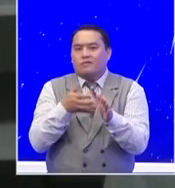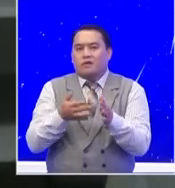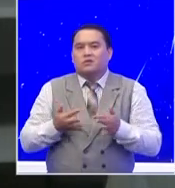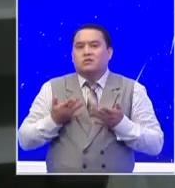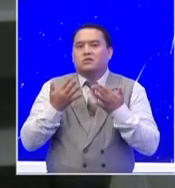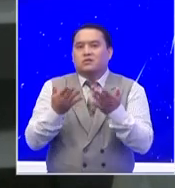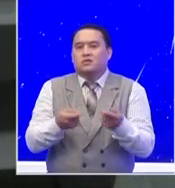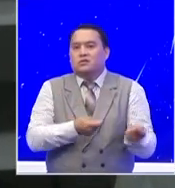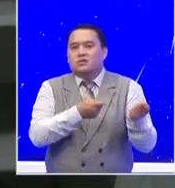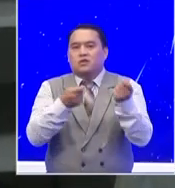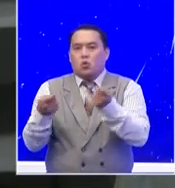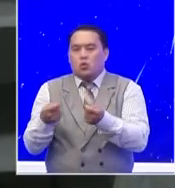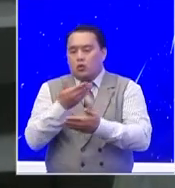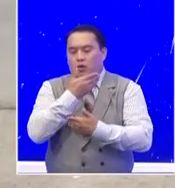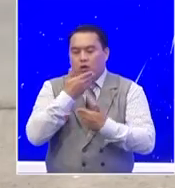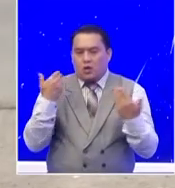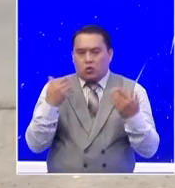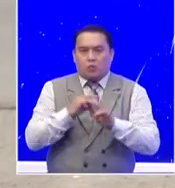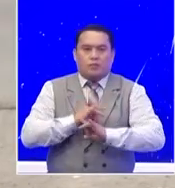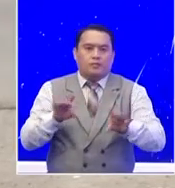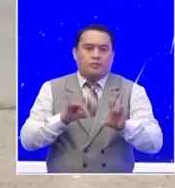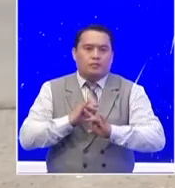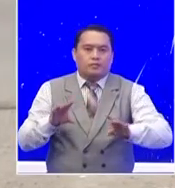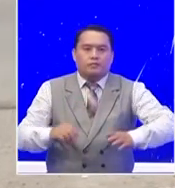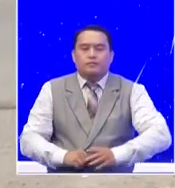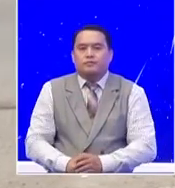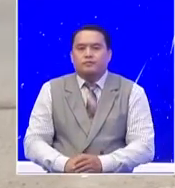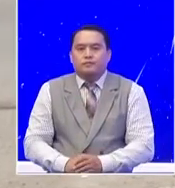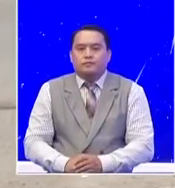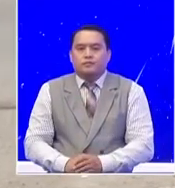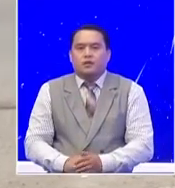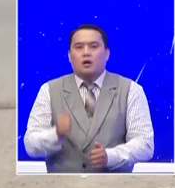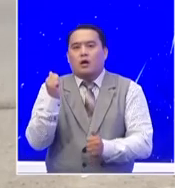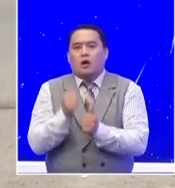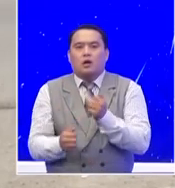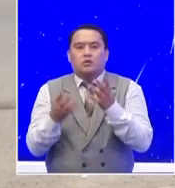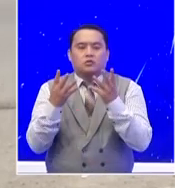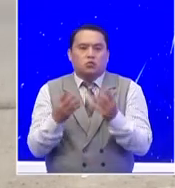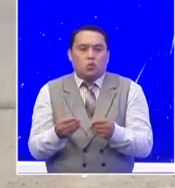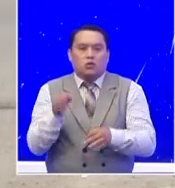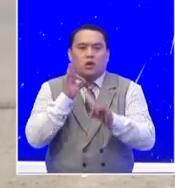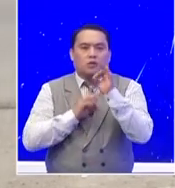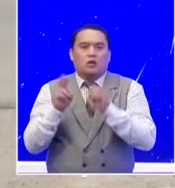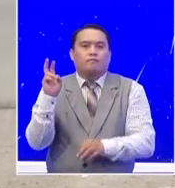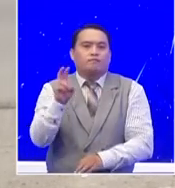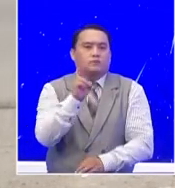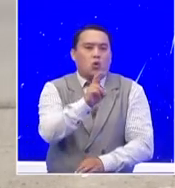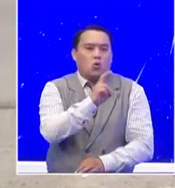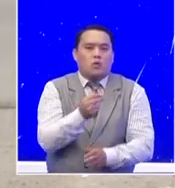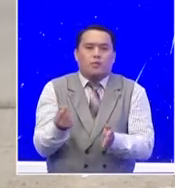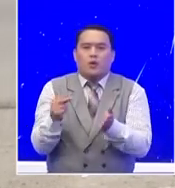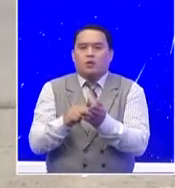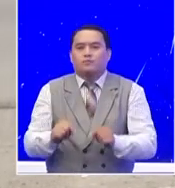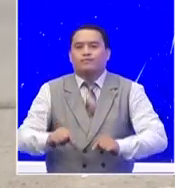жасадық, жеткізушілерде болмай жатыр деді. Күн сайын аудандағы дәріханаларды аралап шығамыз. Бағаны